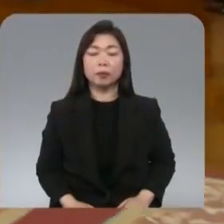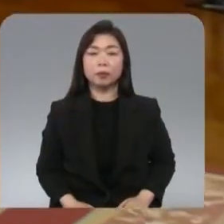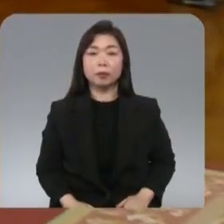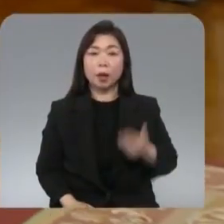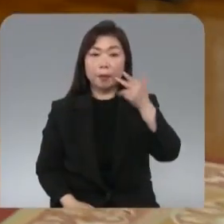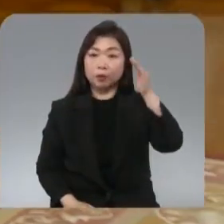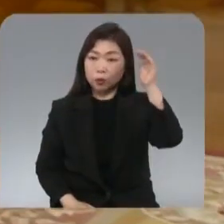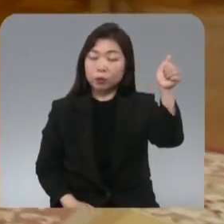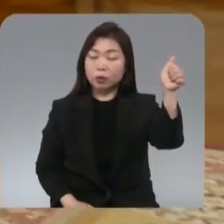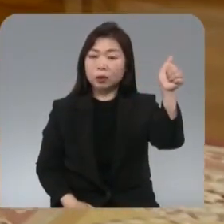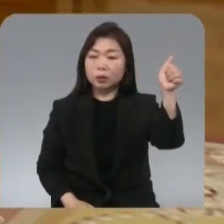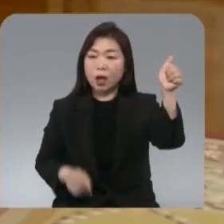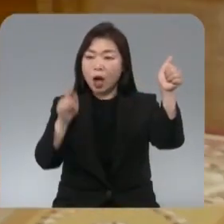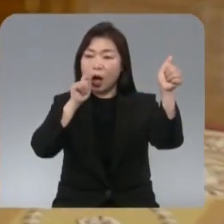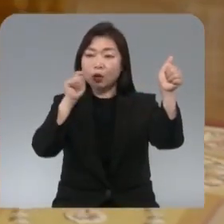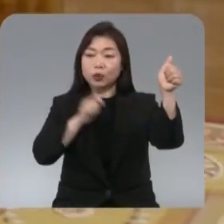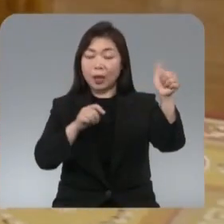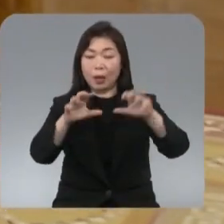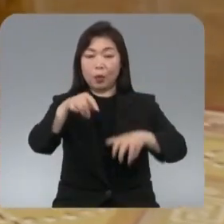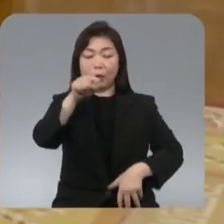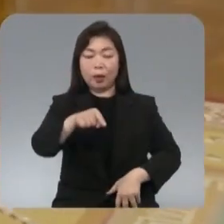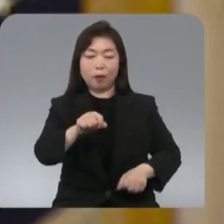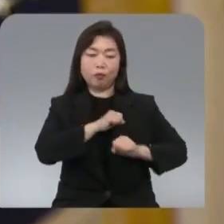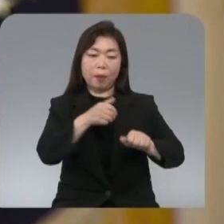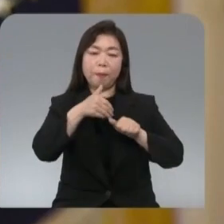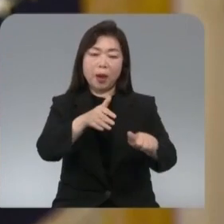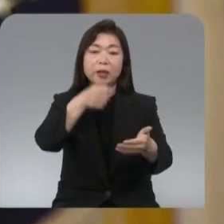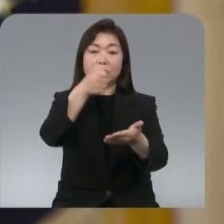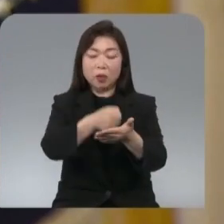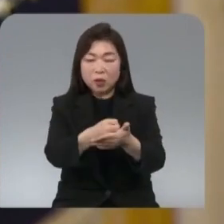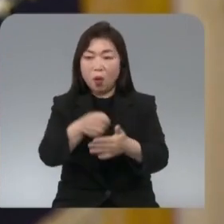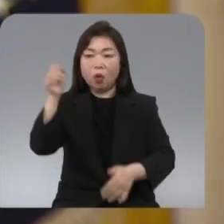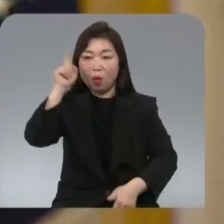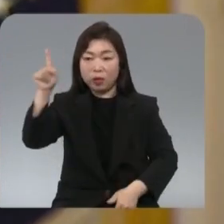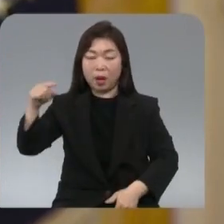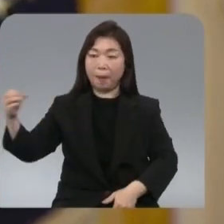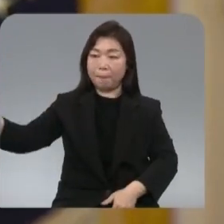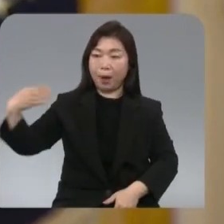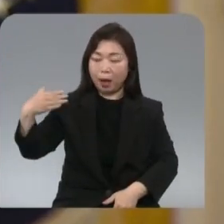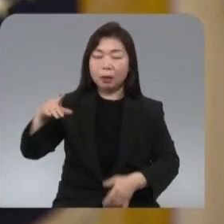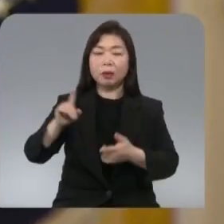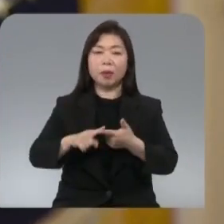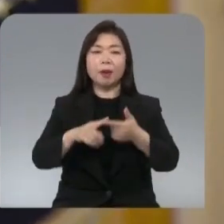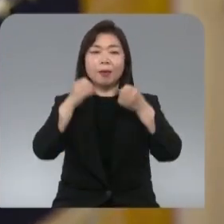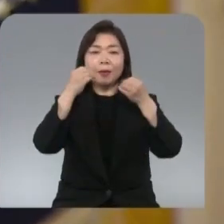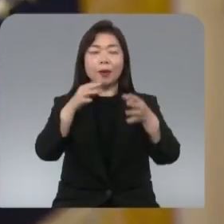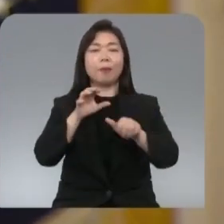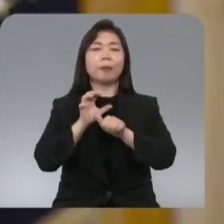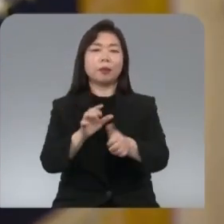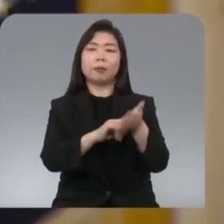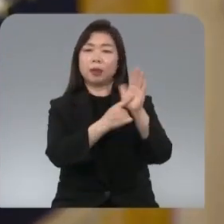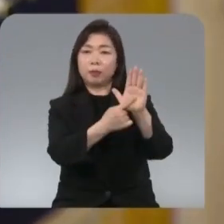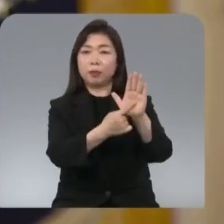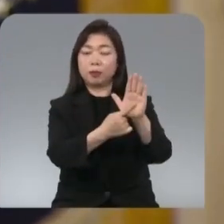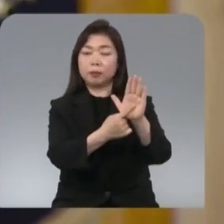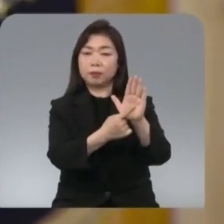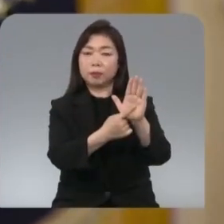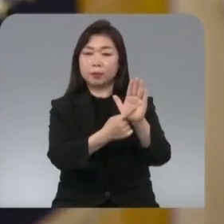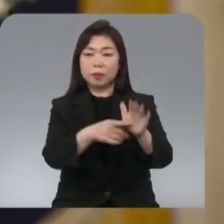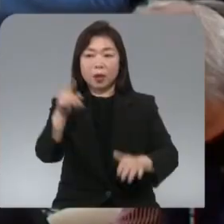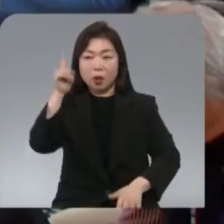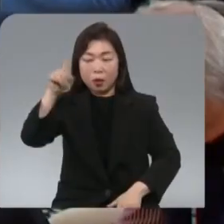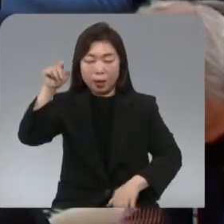바이든 미국 대통령이 우크라이나에 파병 결정을 내린 러시아에 대해 새로운 제재를 발표했습니다. 바이든 대통령은